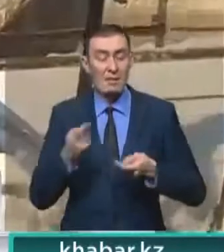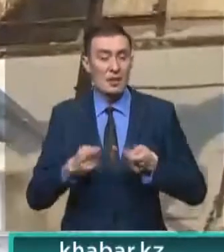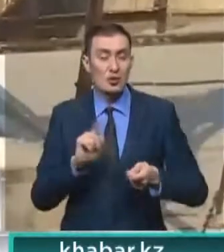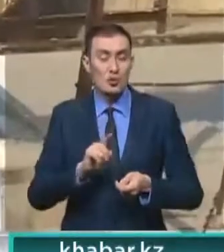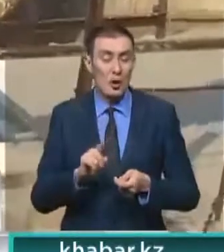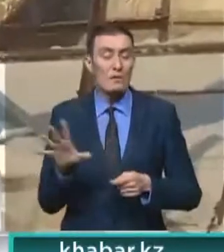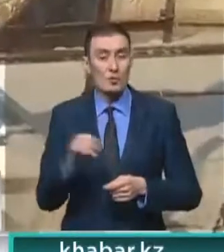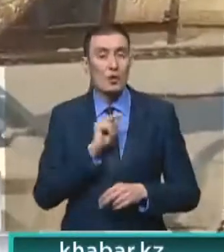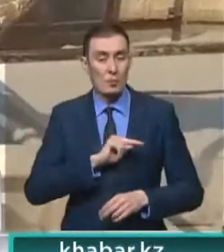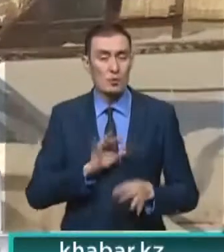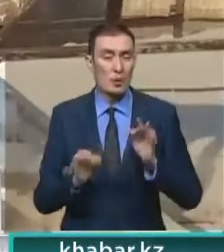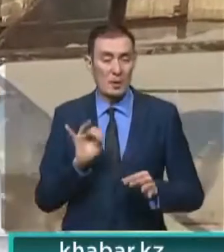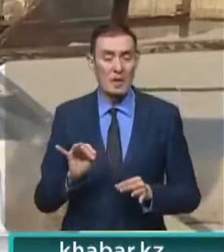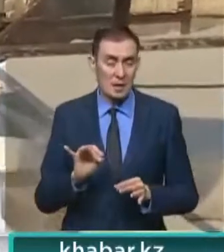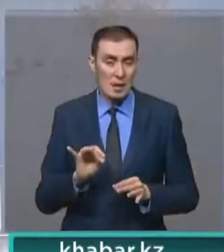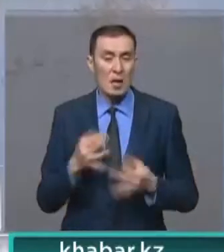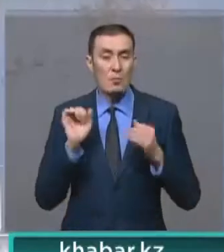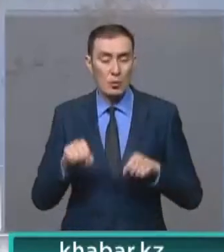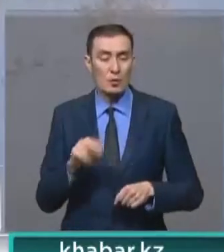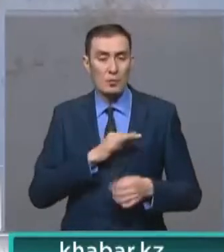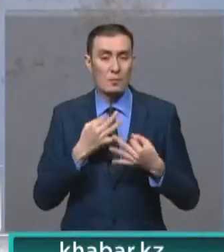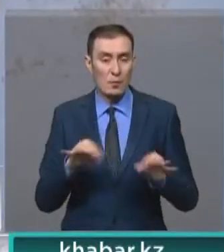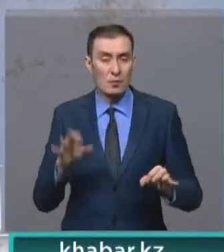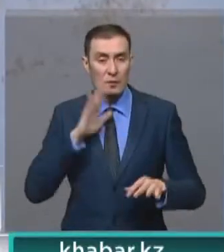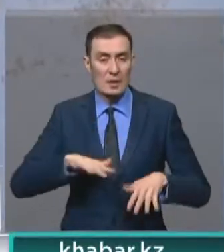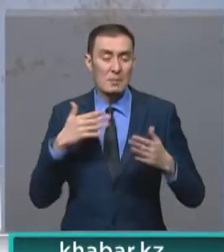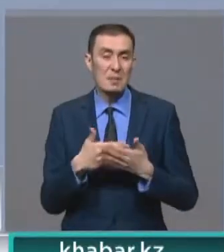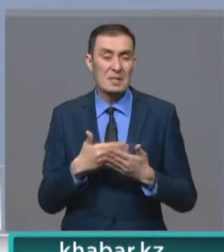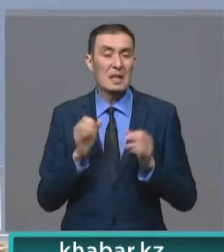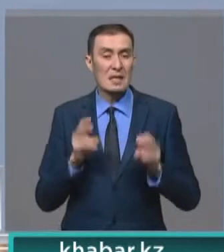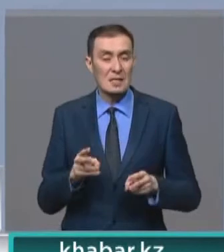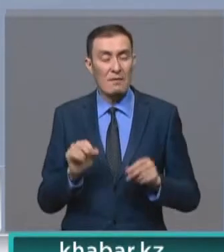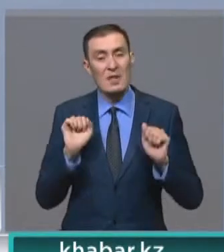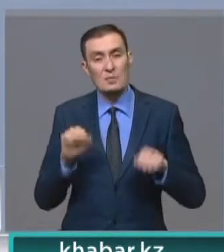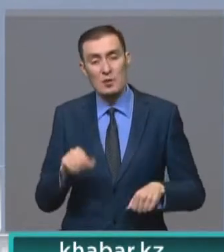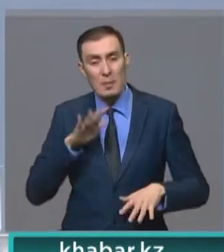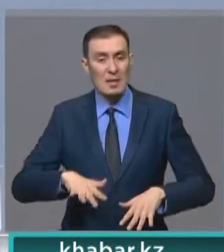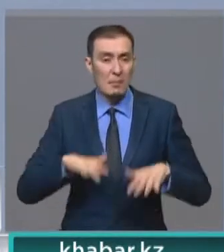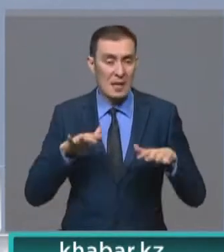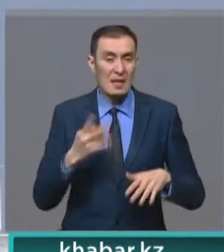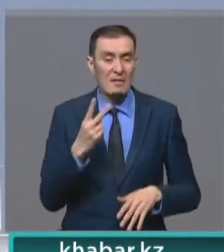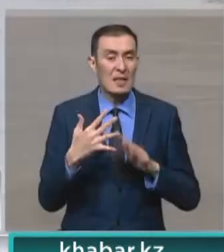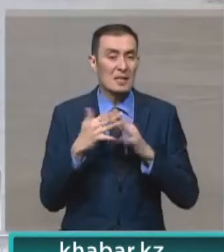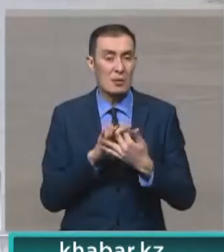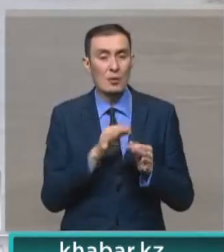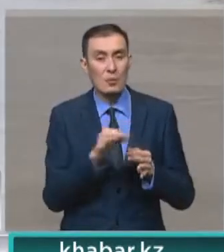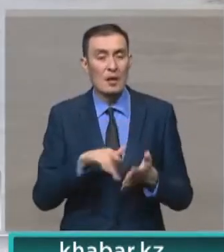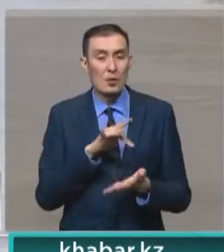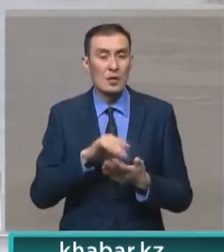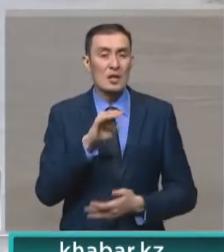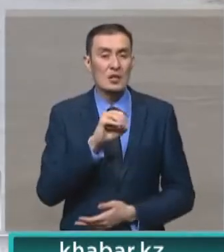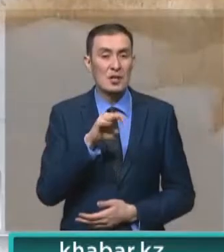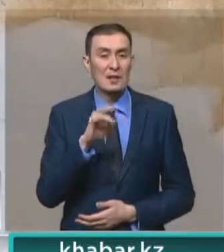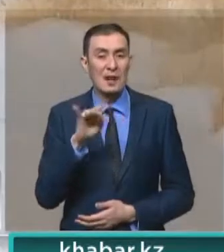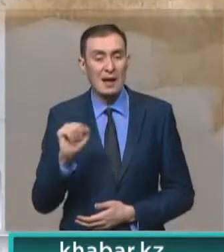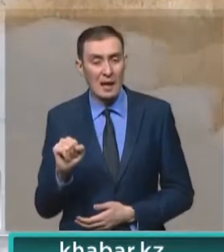они в исправном состоянии и готовы к пропуску большой воды. Знают в районе и приблизительные риски. В зоне возможного подтопления 2 населенных пункта. Город Житогора,